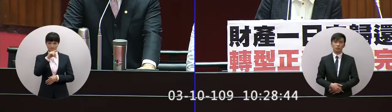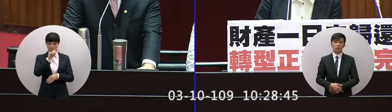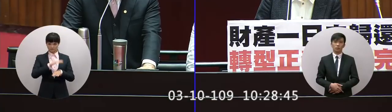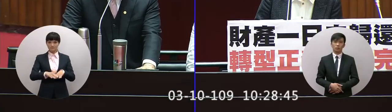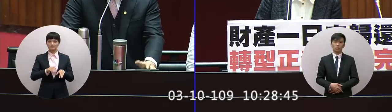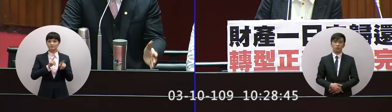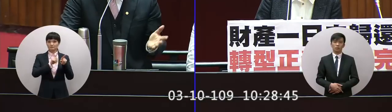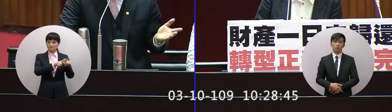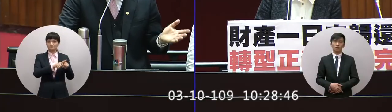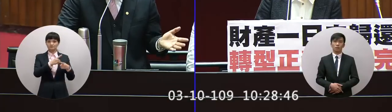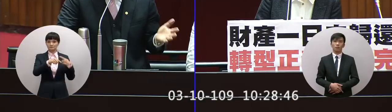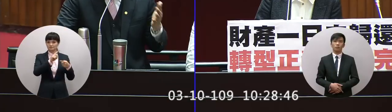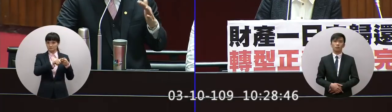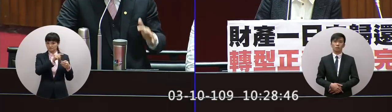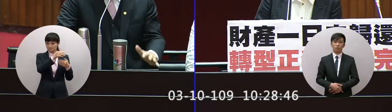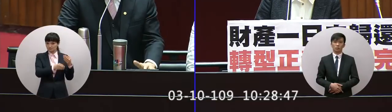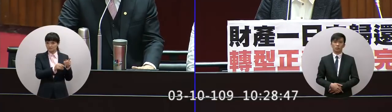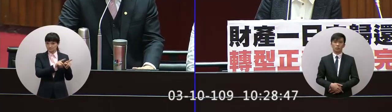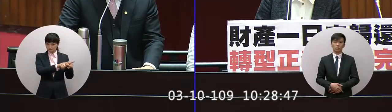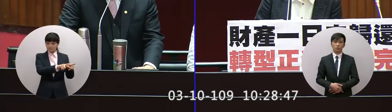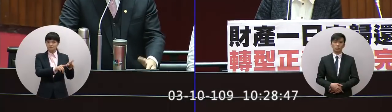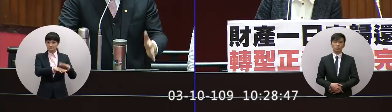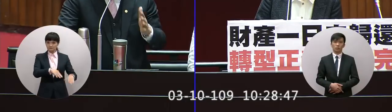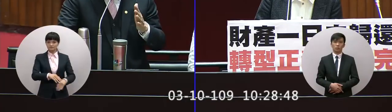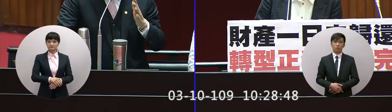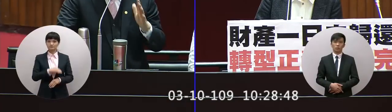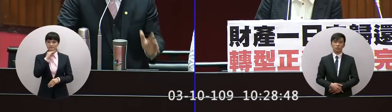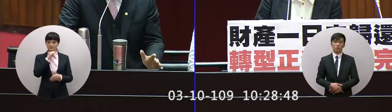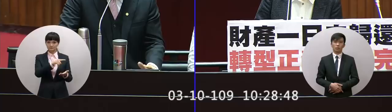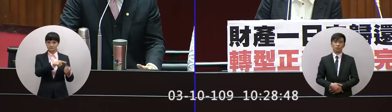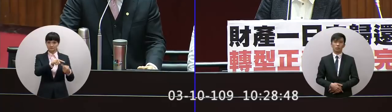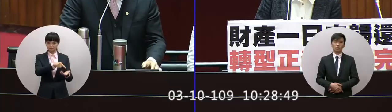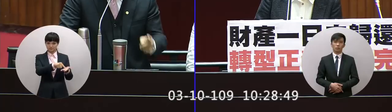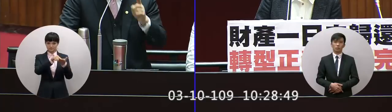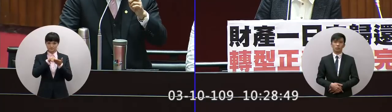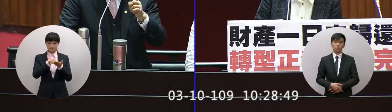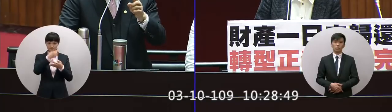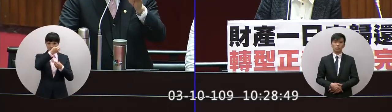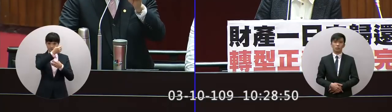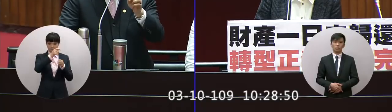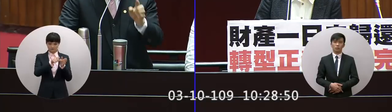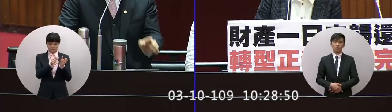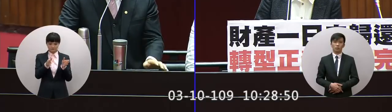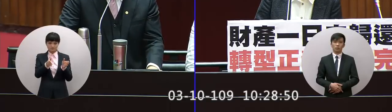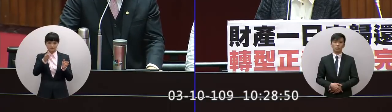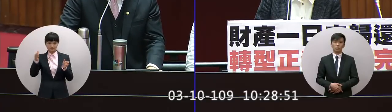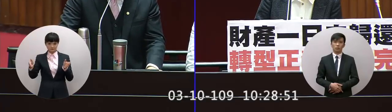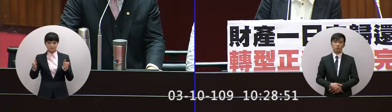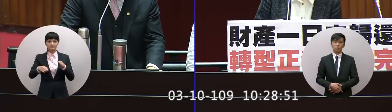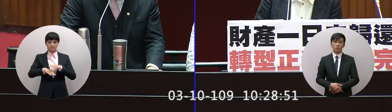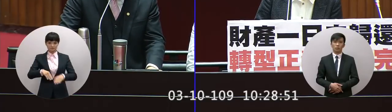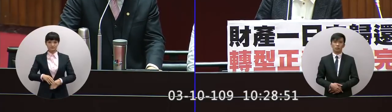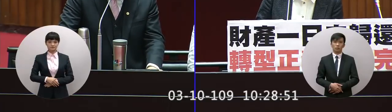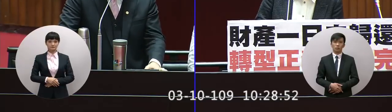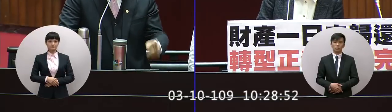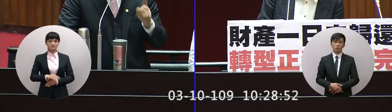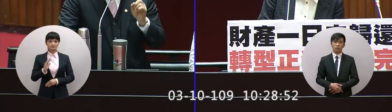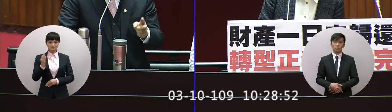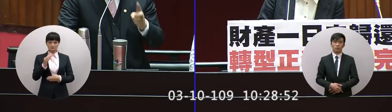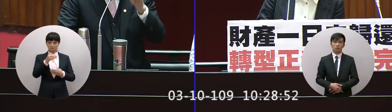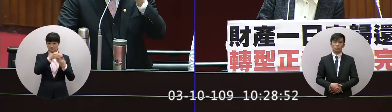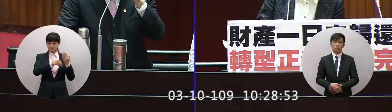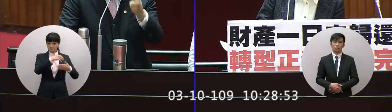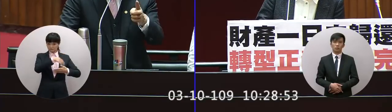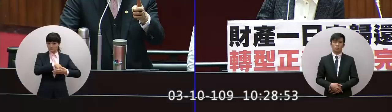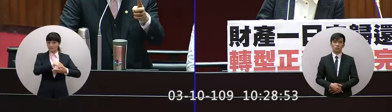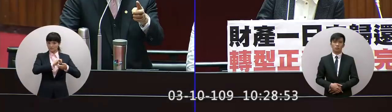定，在促转会报上来后我同意延长，但促转条例里面有明文规定